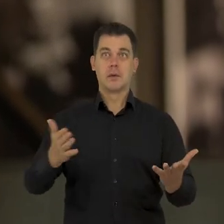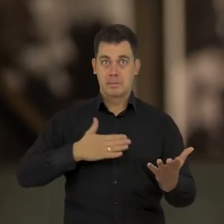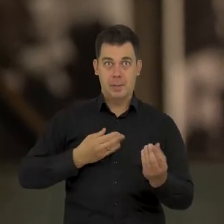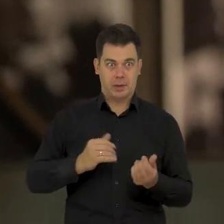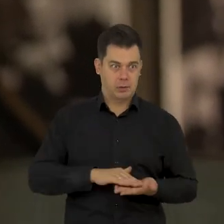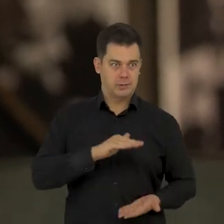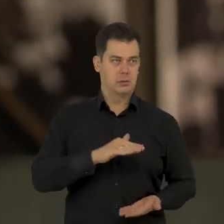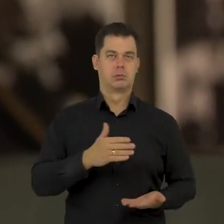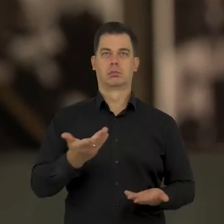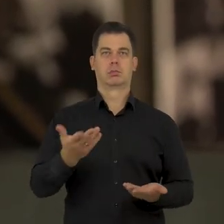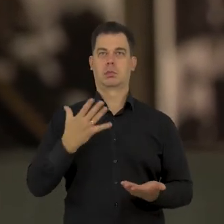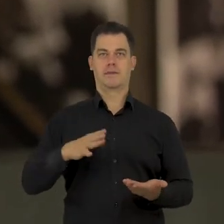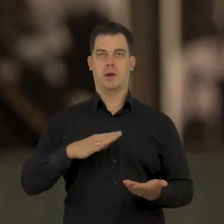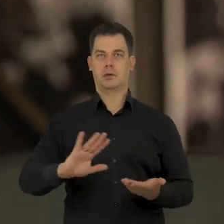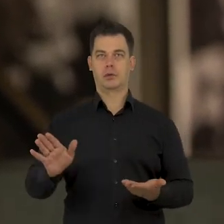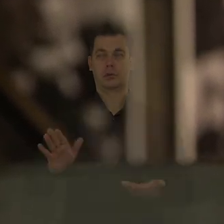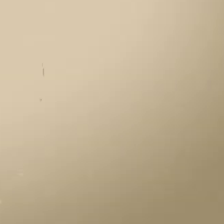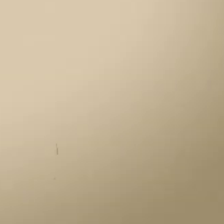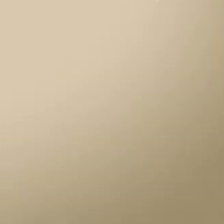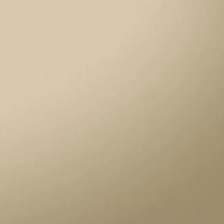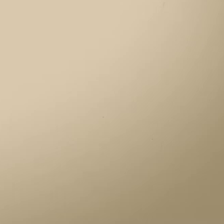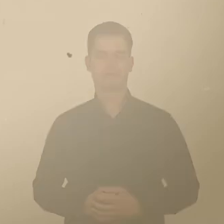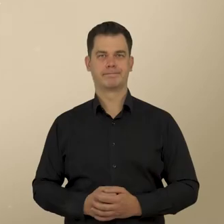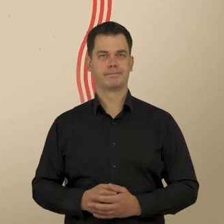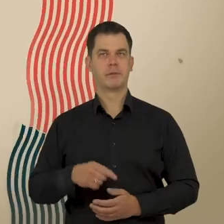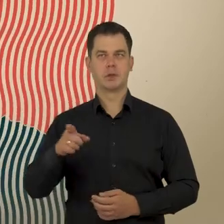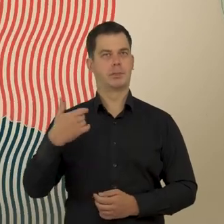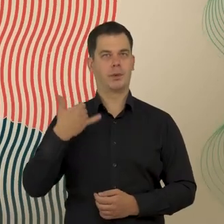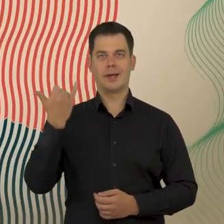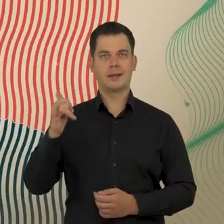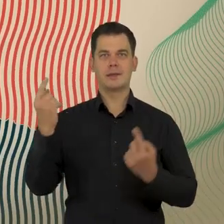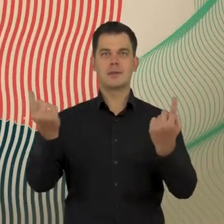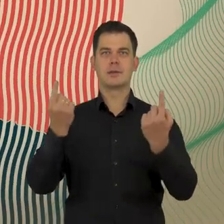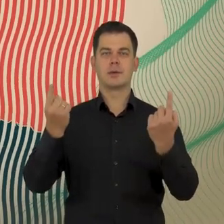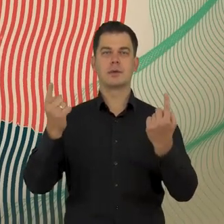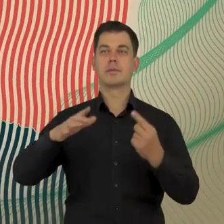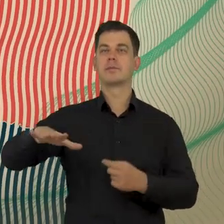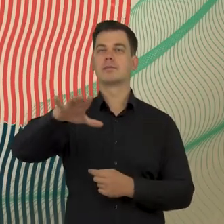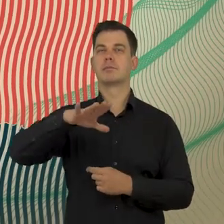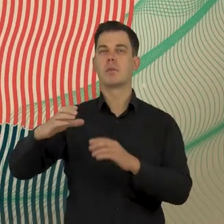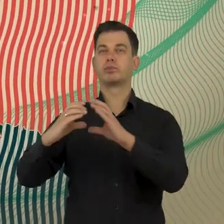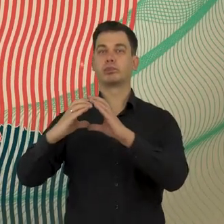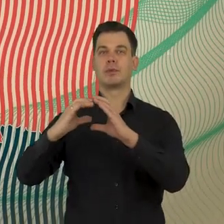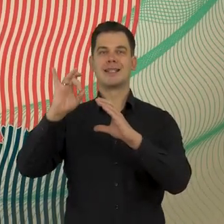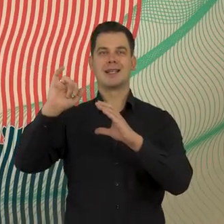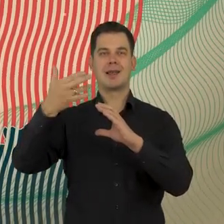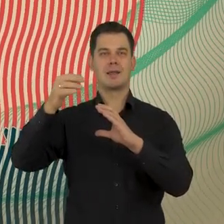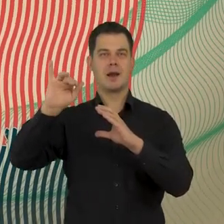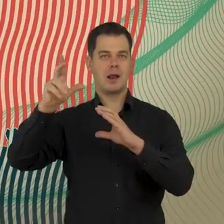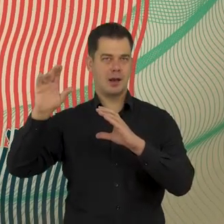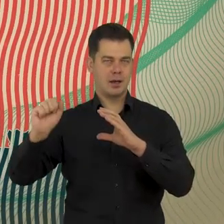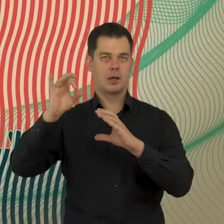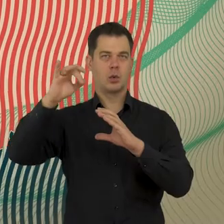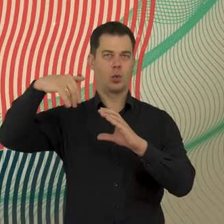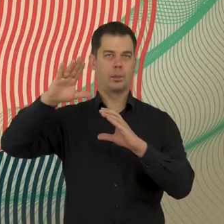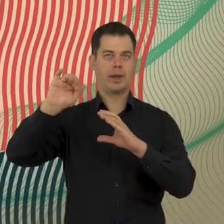pieniądzu swoje zgromadzone oszczędności, wszystko po prostu stracili. A jeszcze inaczej było na obszarze Polski nazywanej Generalną Gubernią.